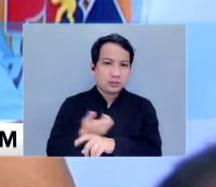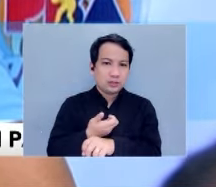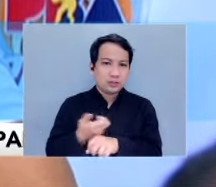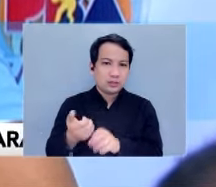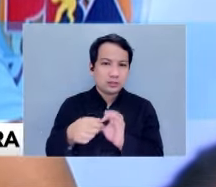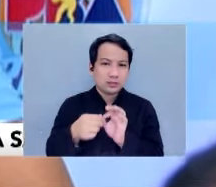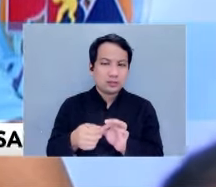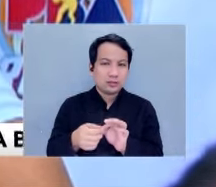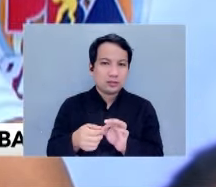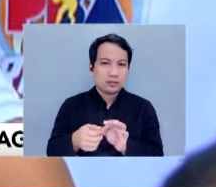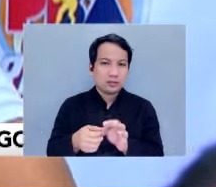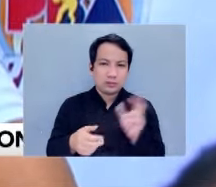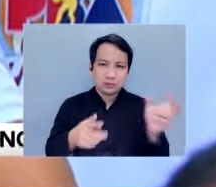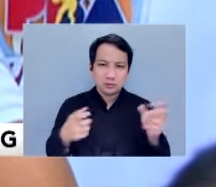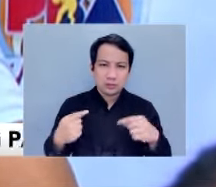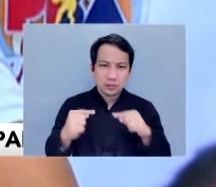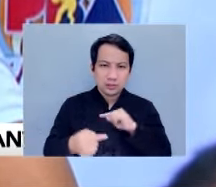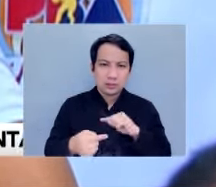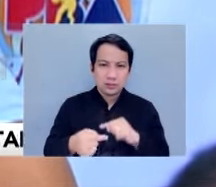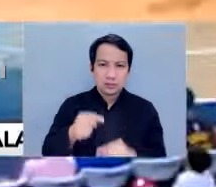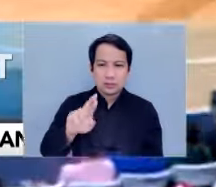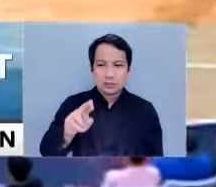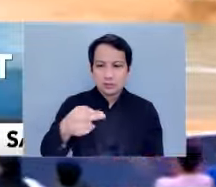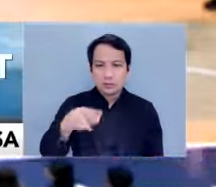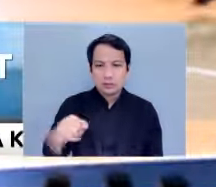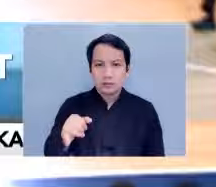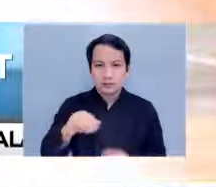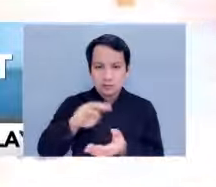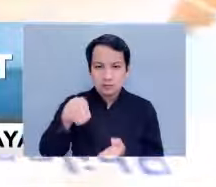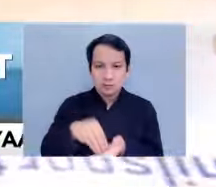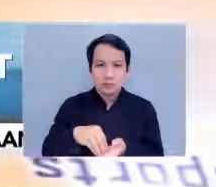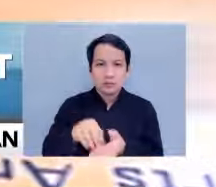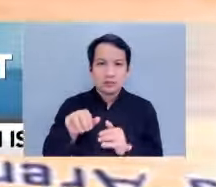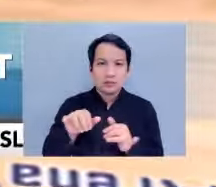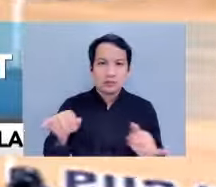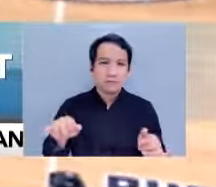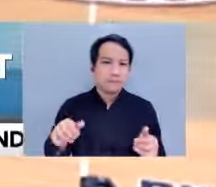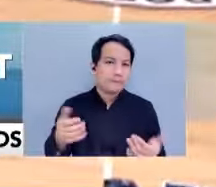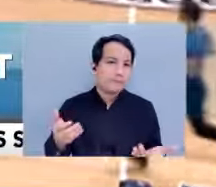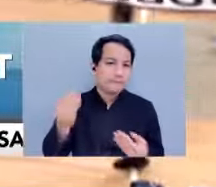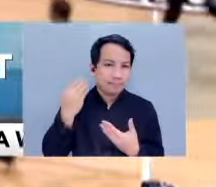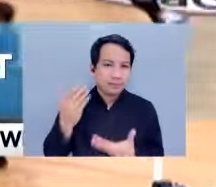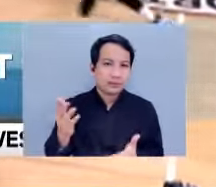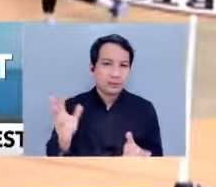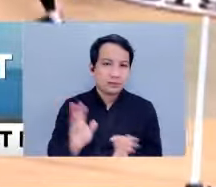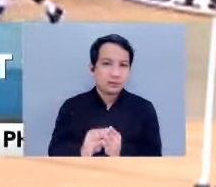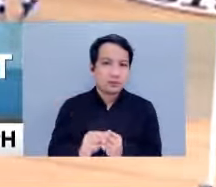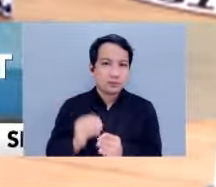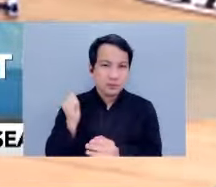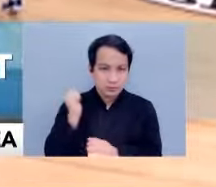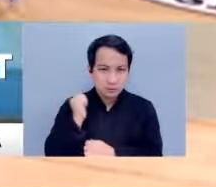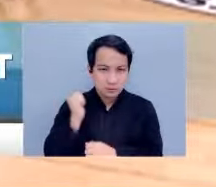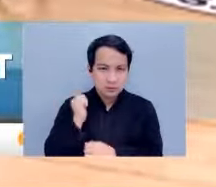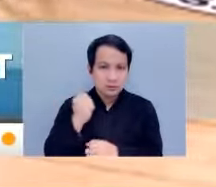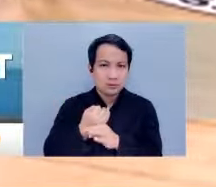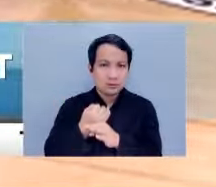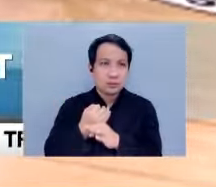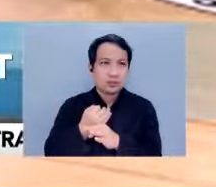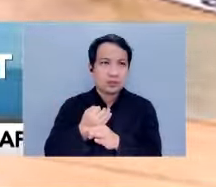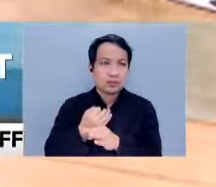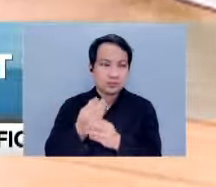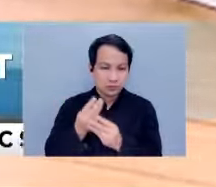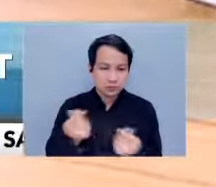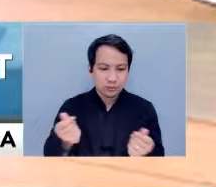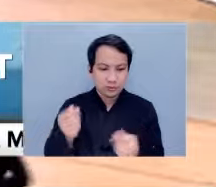getting hurt. Tapos si Ronde nawala pa, nagpalit kami in the middle. But we're hoping that we can fix our problems defensively so going